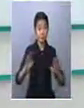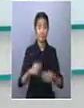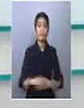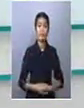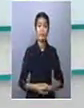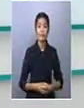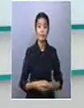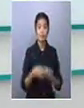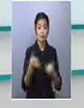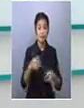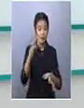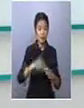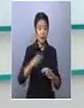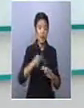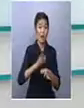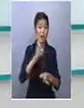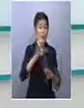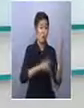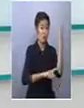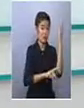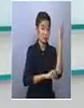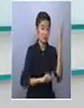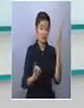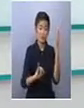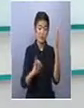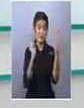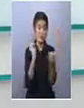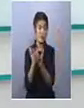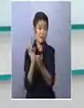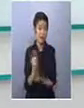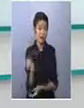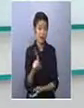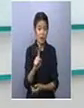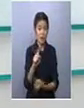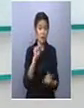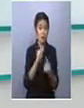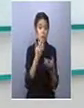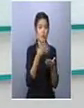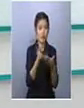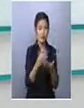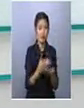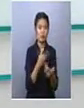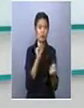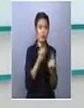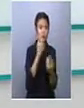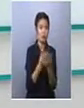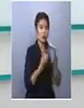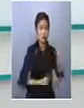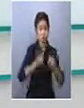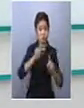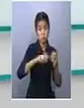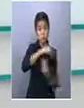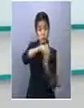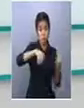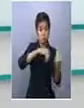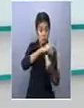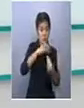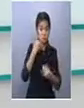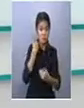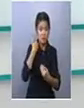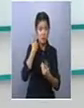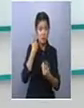ดอ่อนของธนาคารสัญชาติสิงคโปร์นะคะมีจุดอ่อนเหมือนกันหมดค่ะก็คือสัดส่วนการถือครองหุ้นจากนักลงทุนต่างชาติซึ่งมีผลต่ออำน